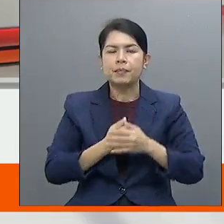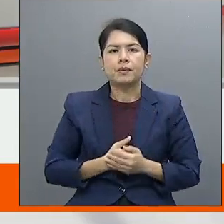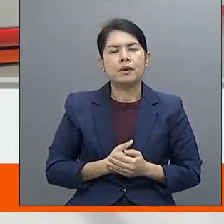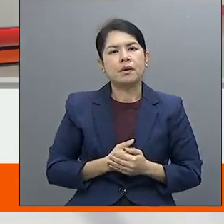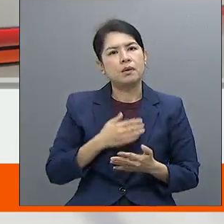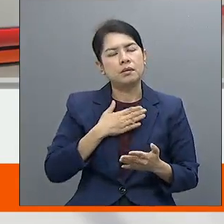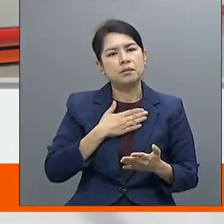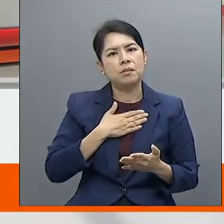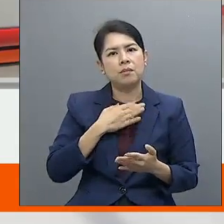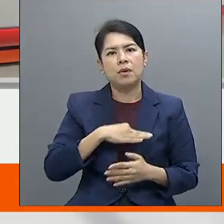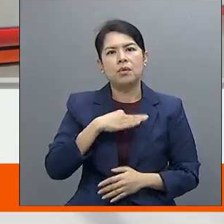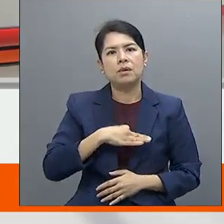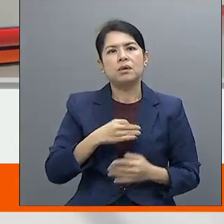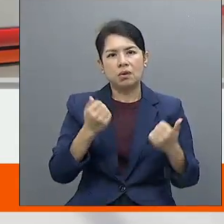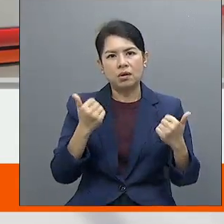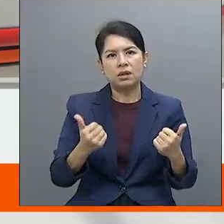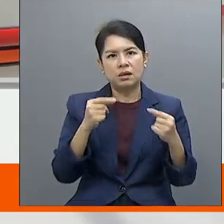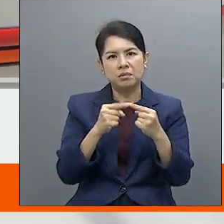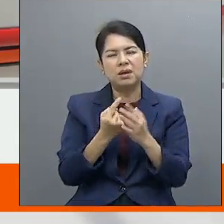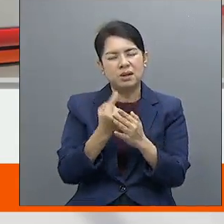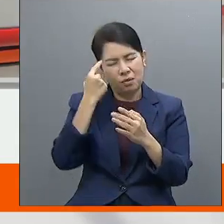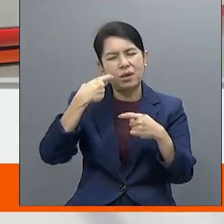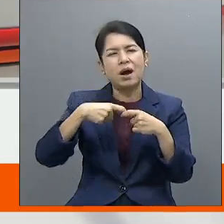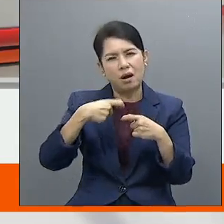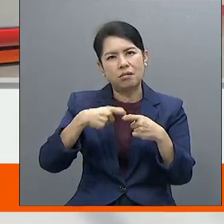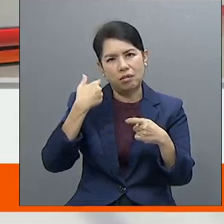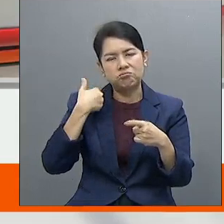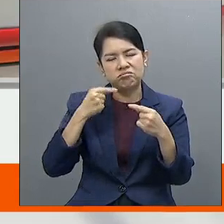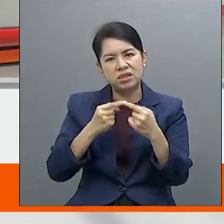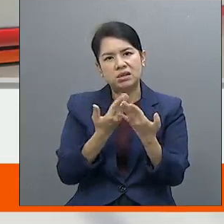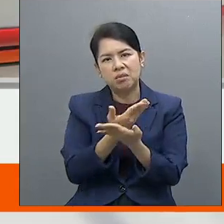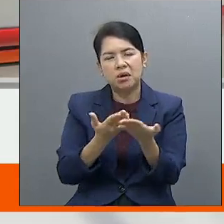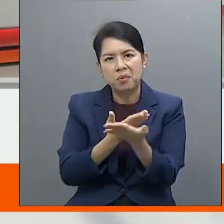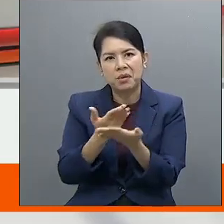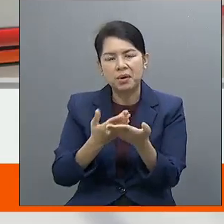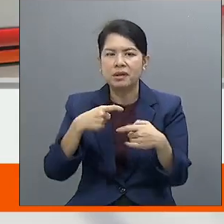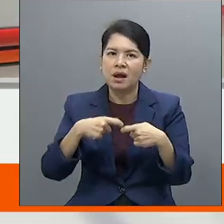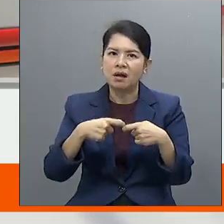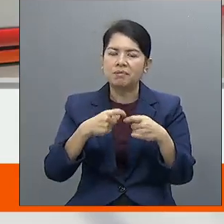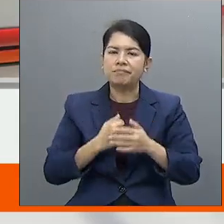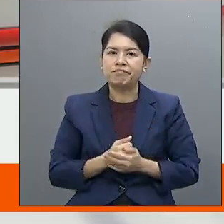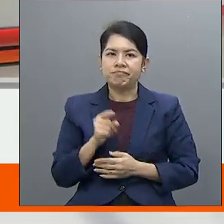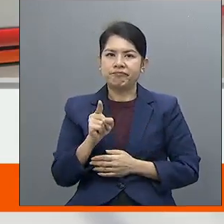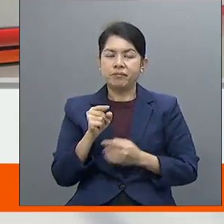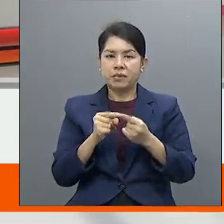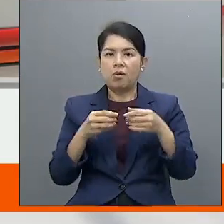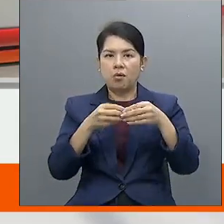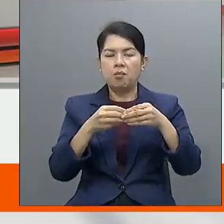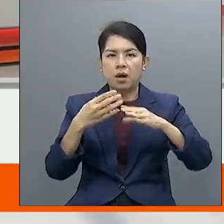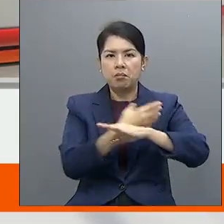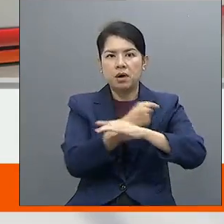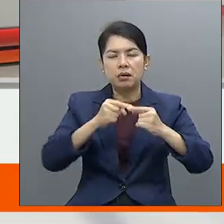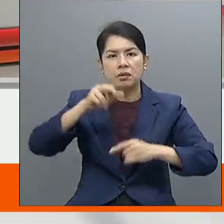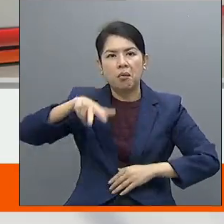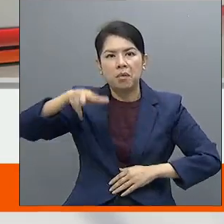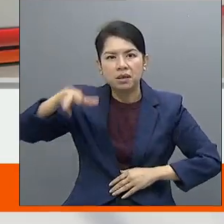มันไกลเกินไปที่จะหาจุดลงตัวได้แล้วล่ะเพราะถ้าเพื่อไทยไม่ถอยเรื่องประธานสภาเนี่ยผมว่าไปต่อไม่ได้แ ค